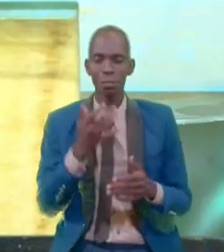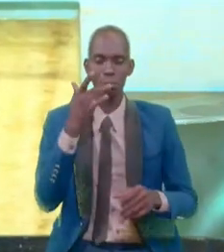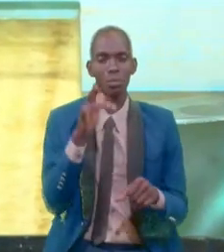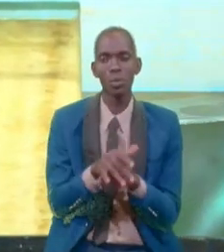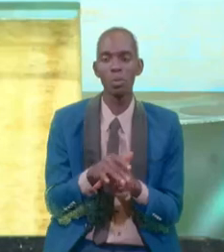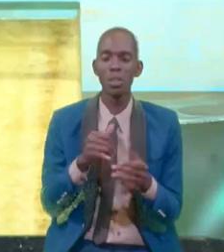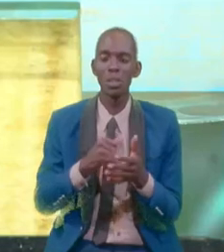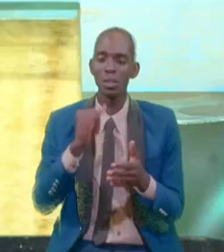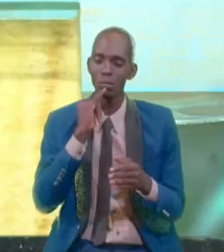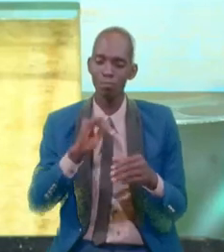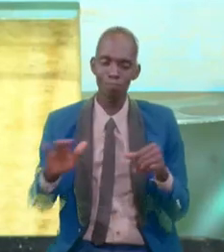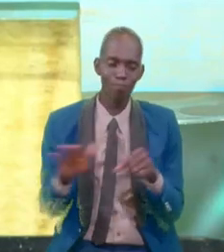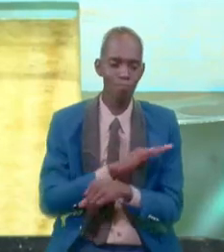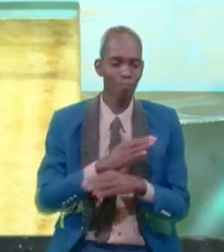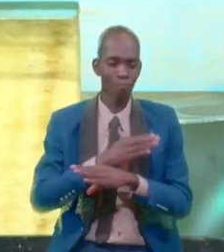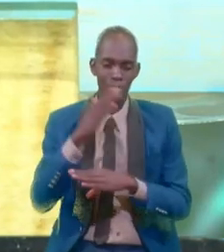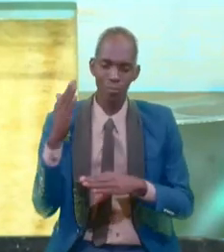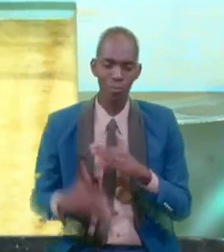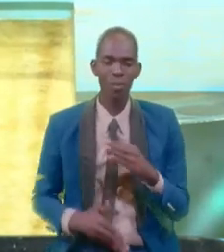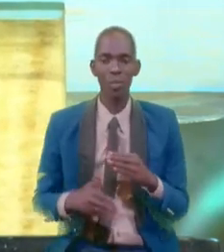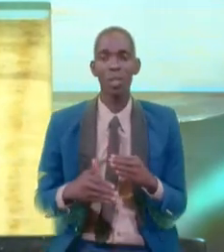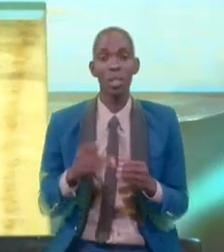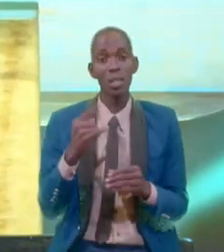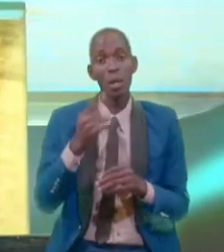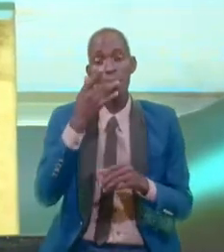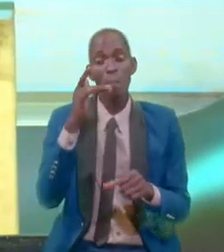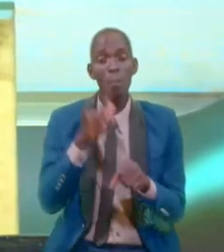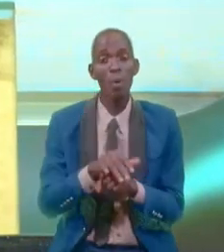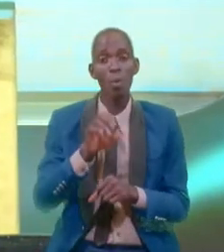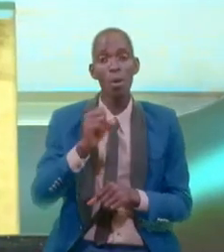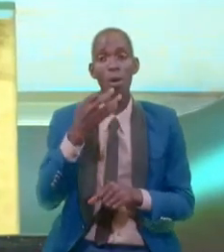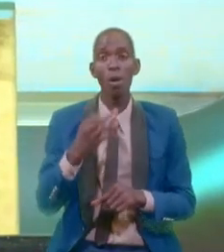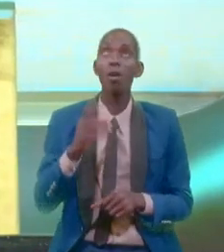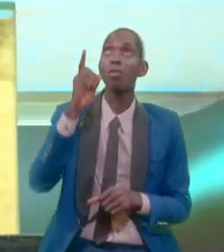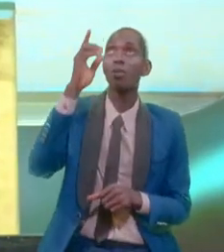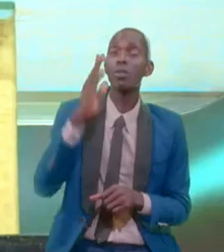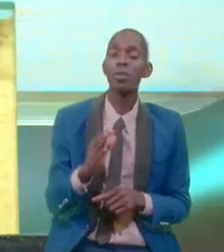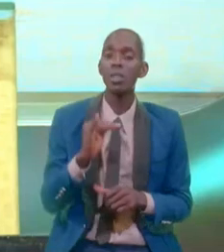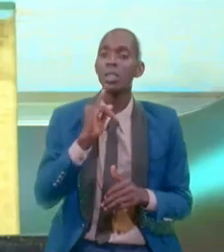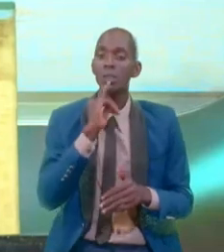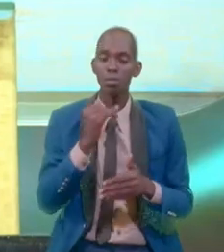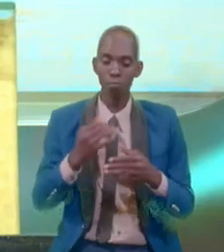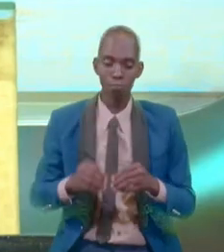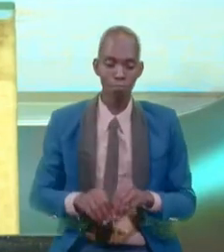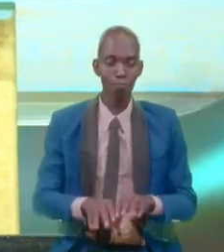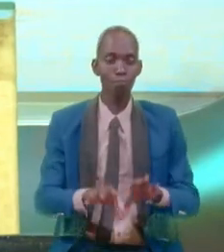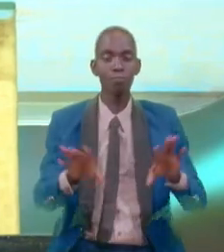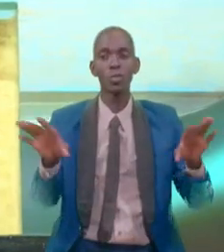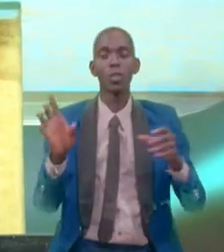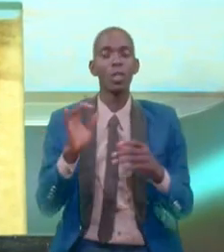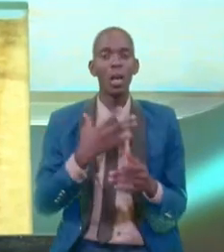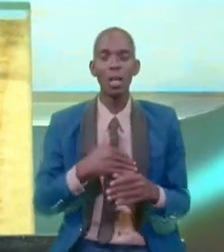qui n'a pas été couverte par cette promesse. C'est complet. La promesse de Dieu est totale. La promesse de Dieu